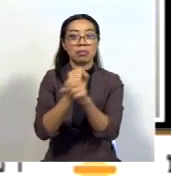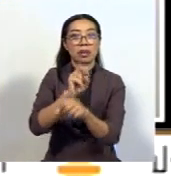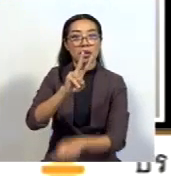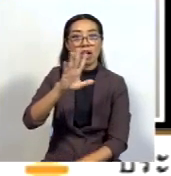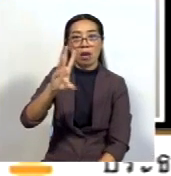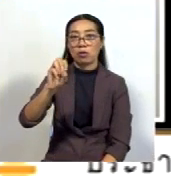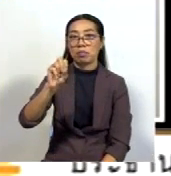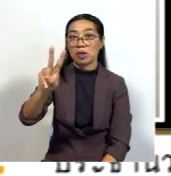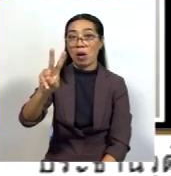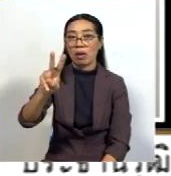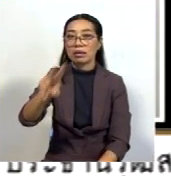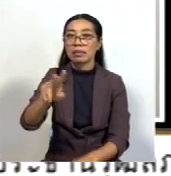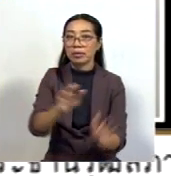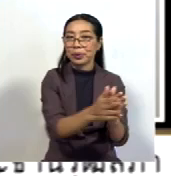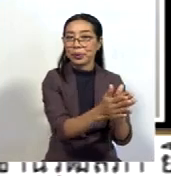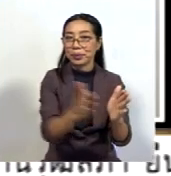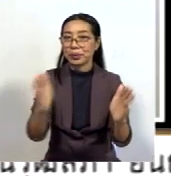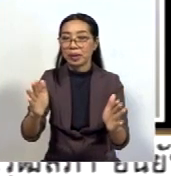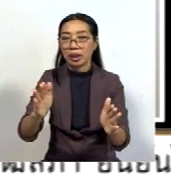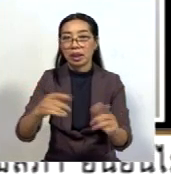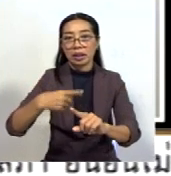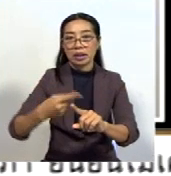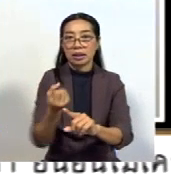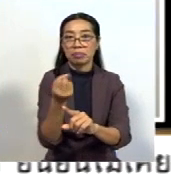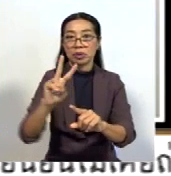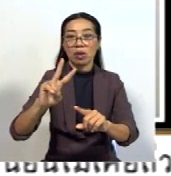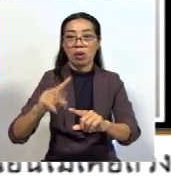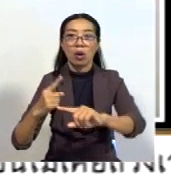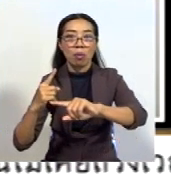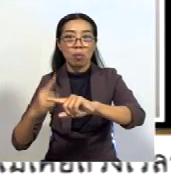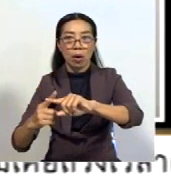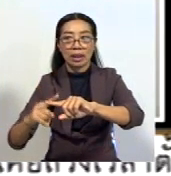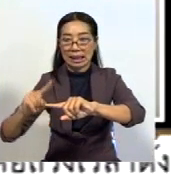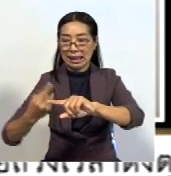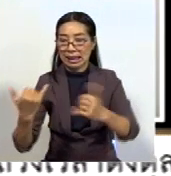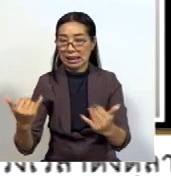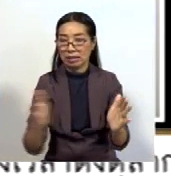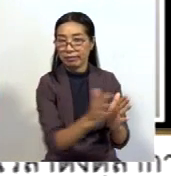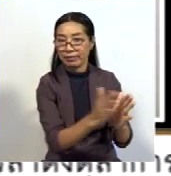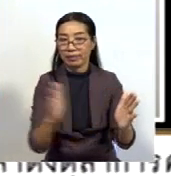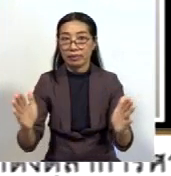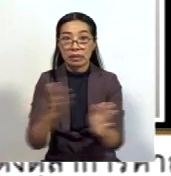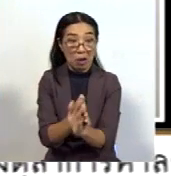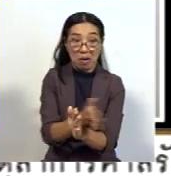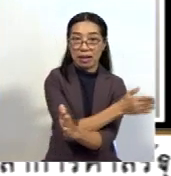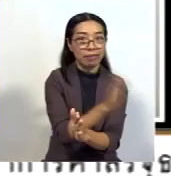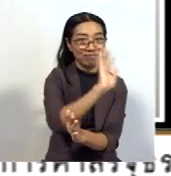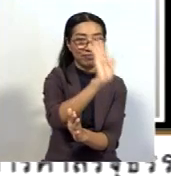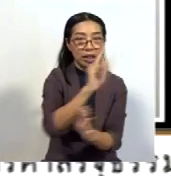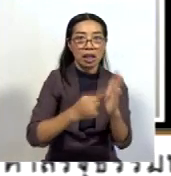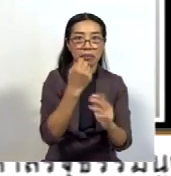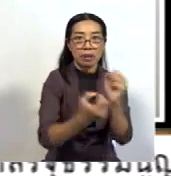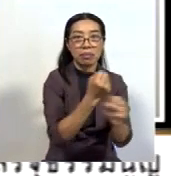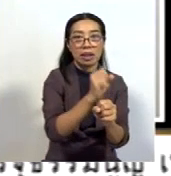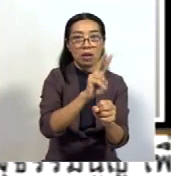2562 12เดือนแล้วบวกกับอีกต้นปีนี้ก่อนหน้านั้นไม่เอานะครับเอามา